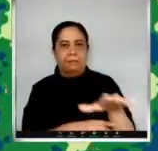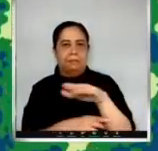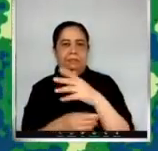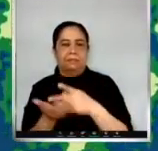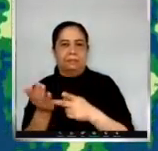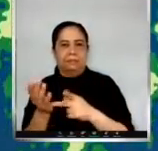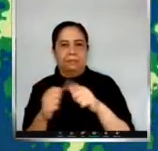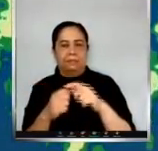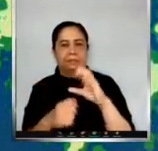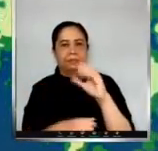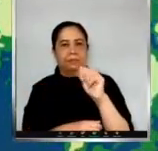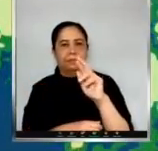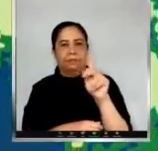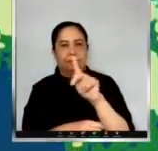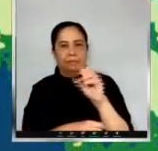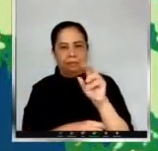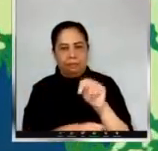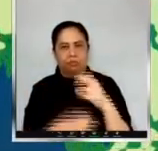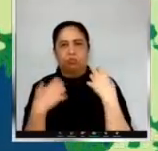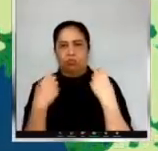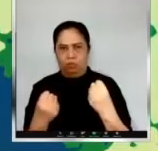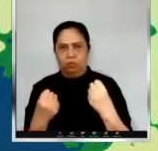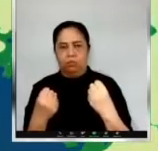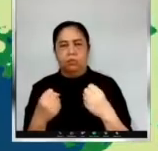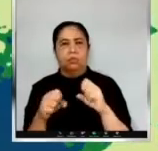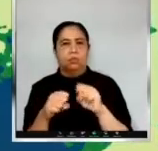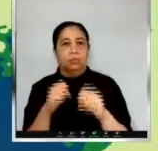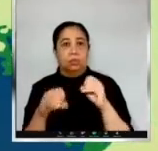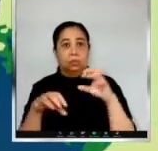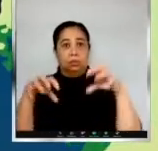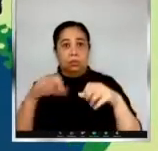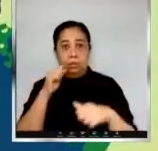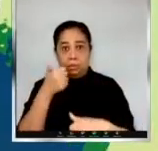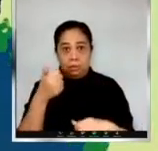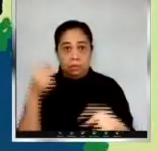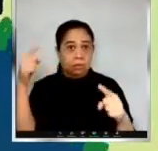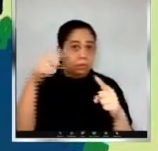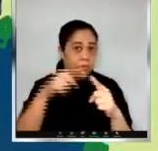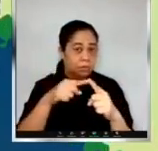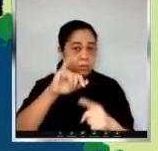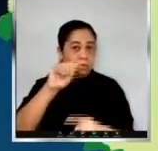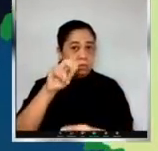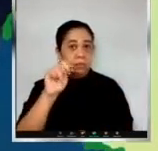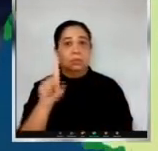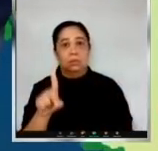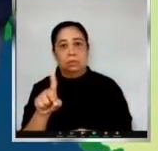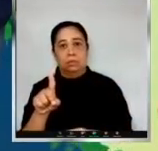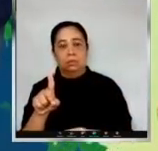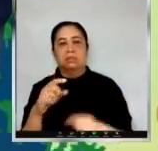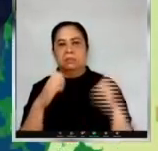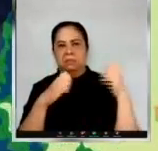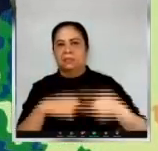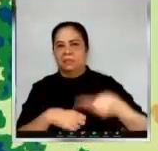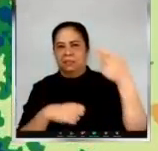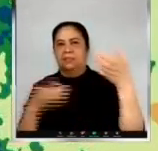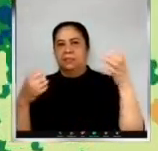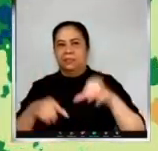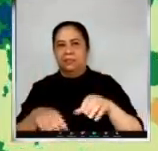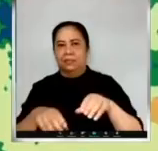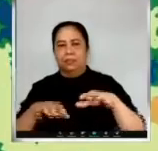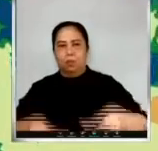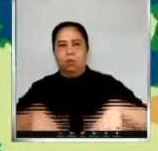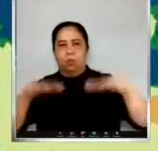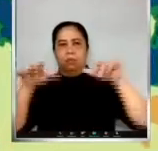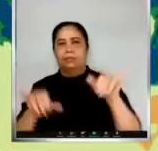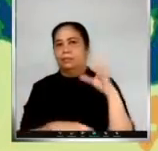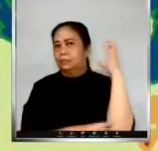Calabarzon. Malalakas yan mga kapuso, kaya kung maulan bukas hanggang sa January 1, mataas yung chance ng baha. Gayun din sa Mindanao, na